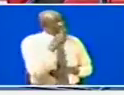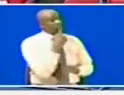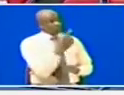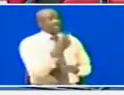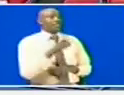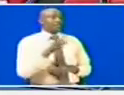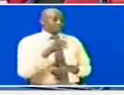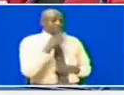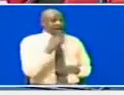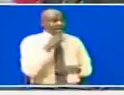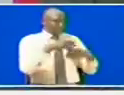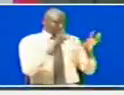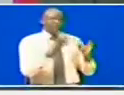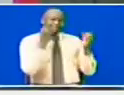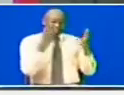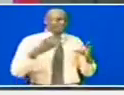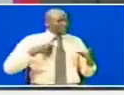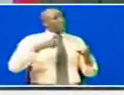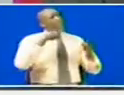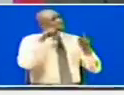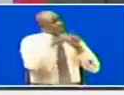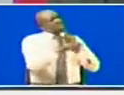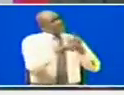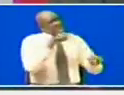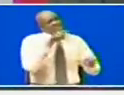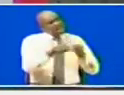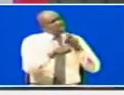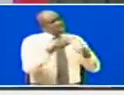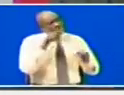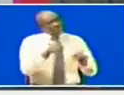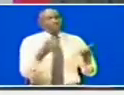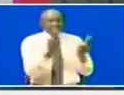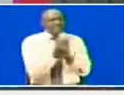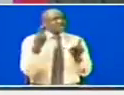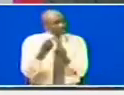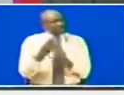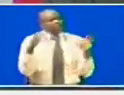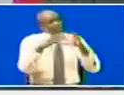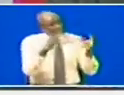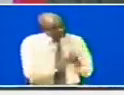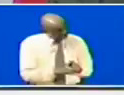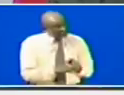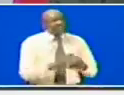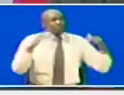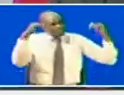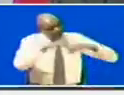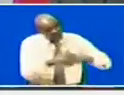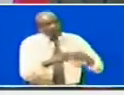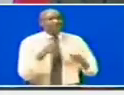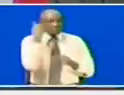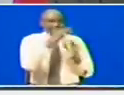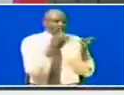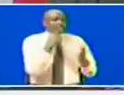aendelee, amelaumiwa sana katika hafla mbalimbali, katika mitandao ya kijamii